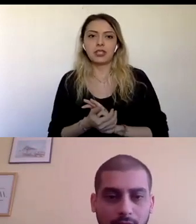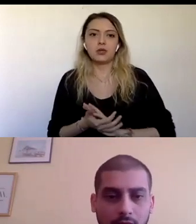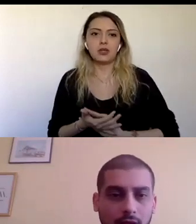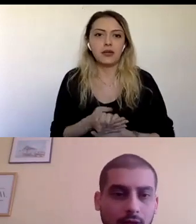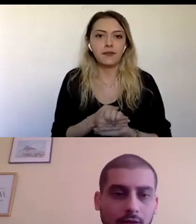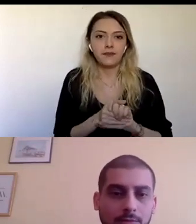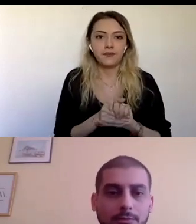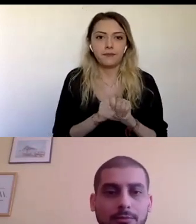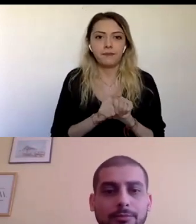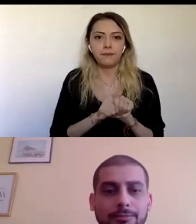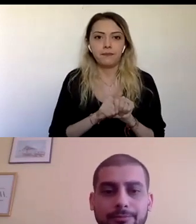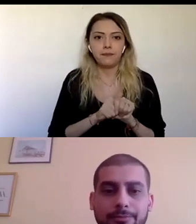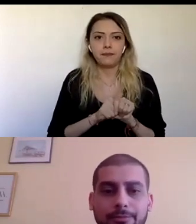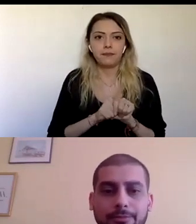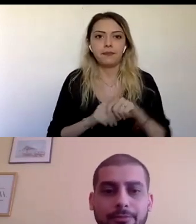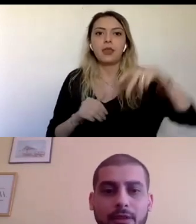Tabii. Teşekkürler.